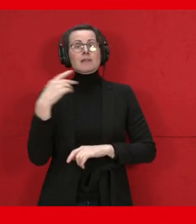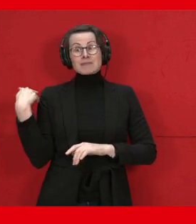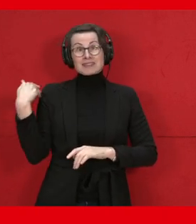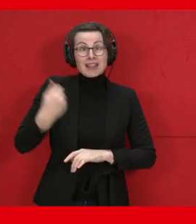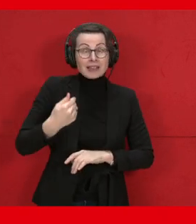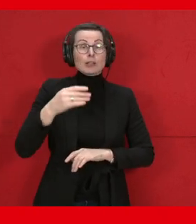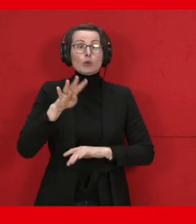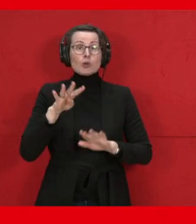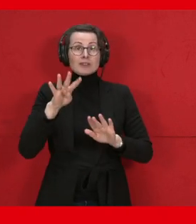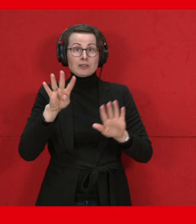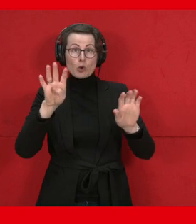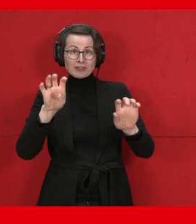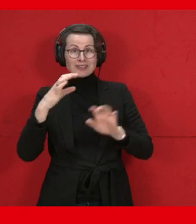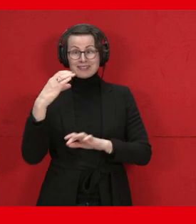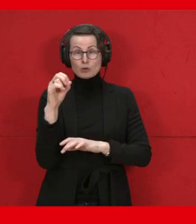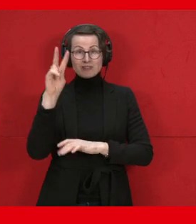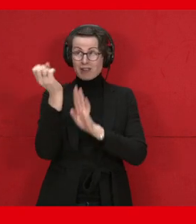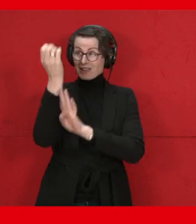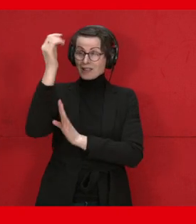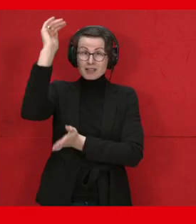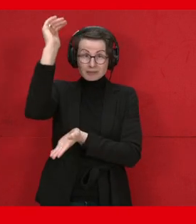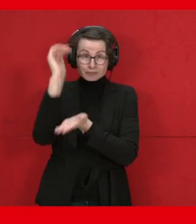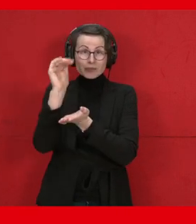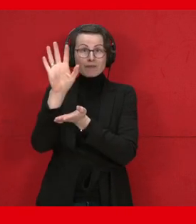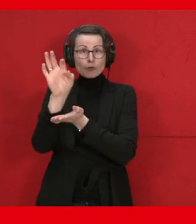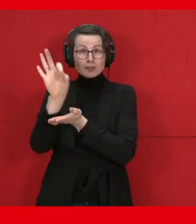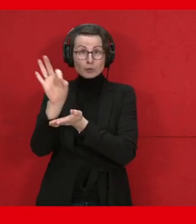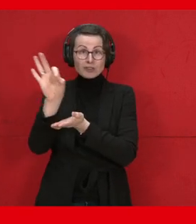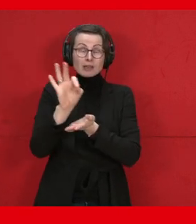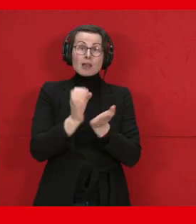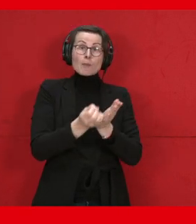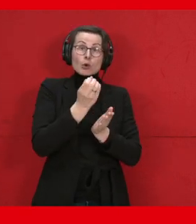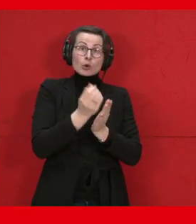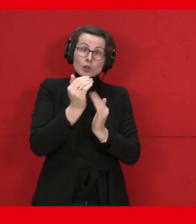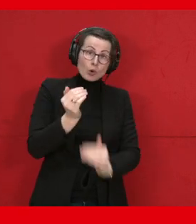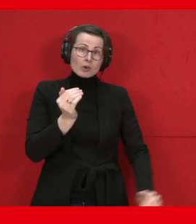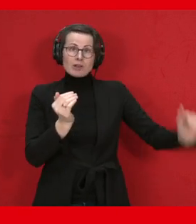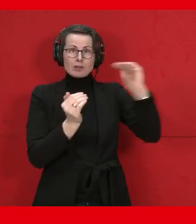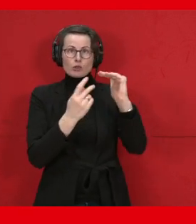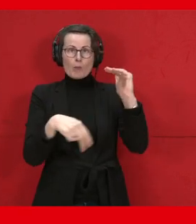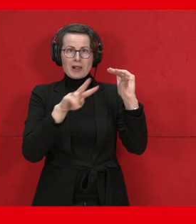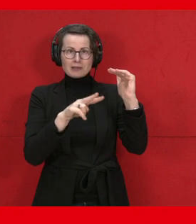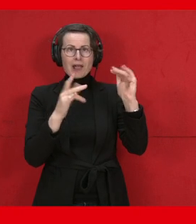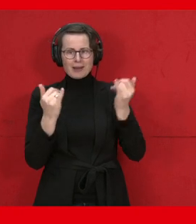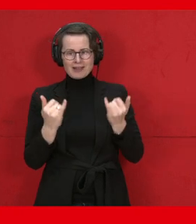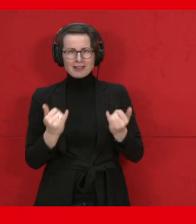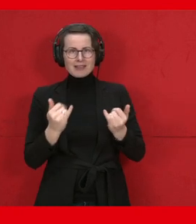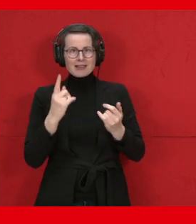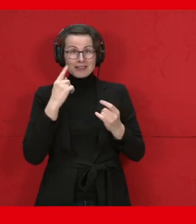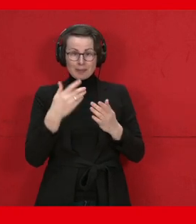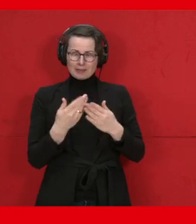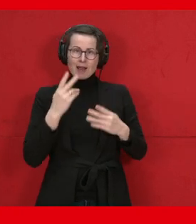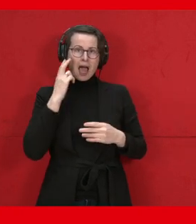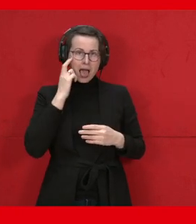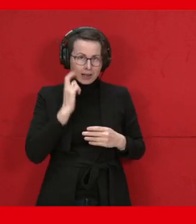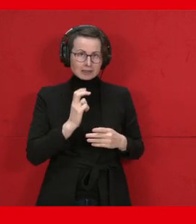1990 haben wir die CO2-Emissionen halbiert und die Produktionsmenge verdoppelt. Wir spüren aber jetzt, dass wir natürlich mit den Technologien am Ende sind. Das heißt,